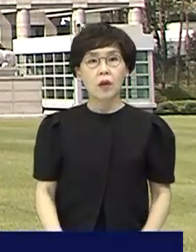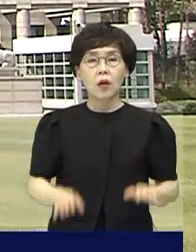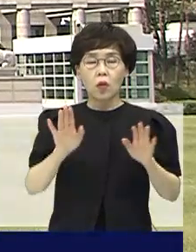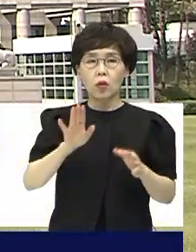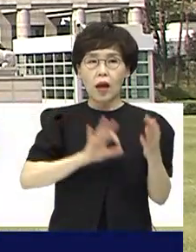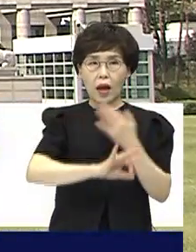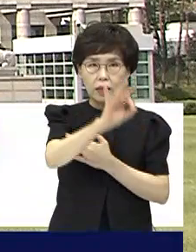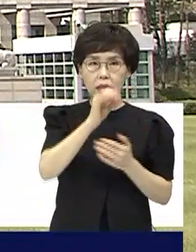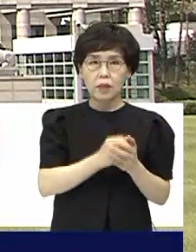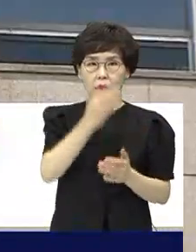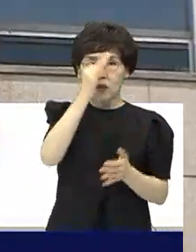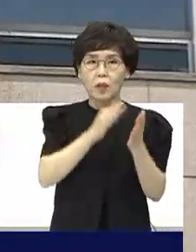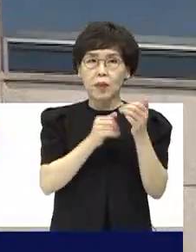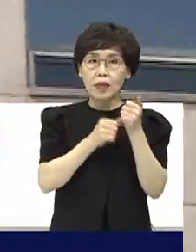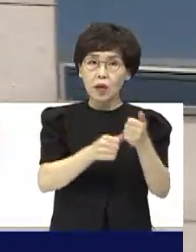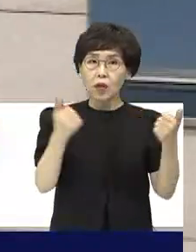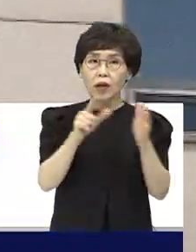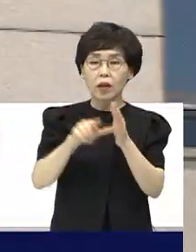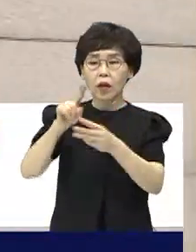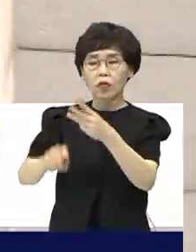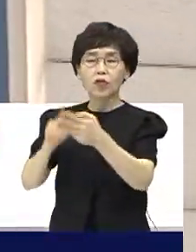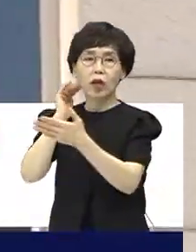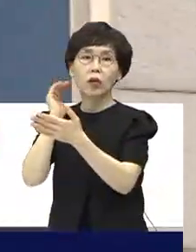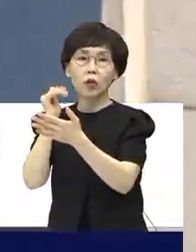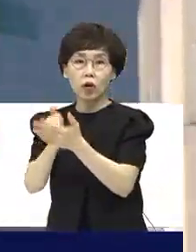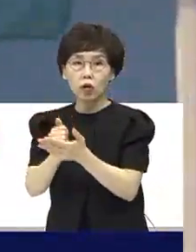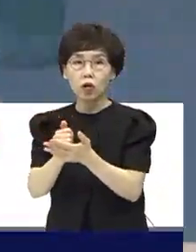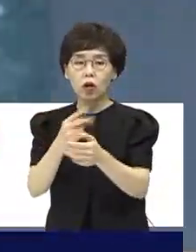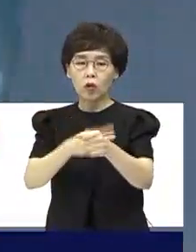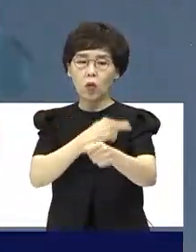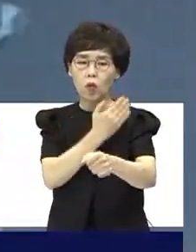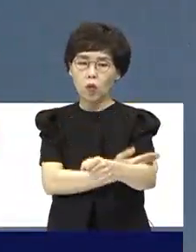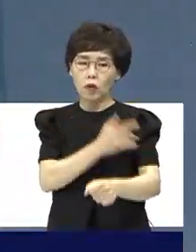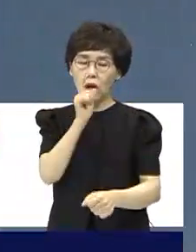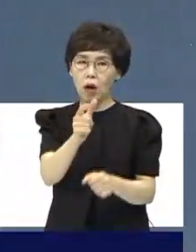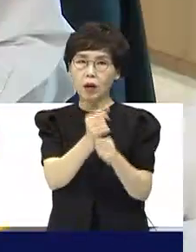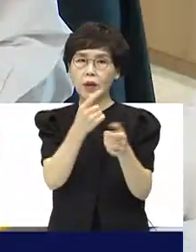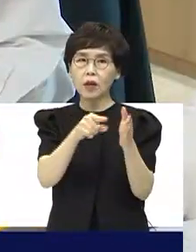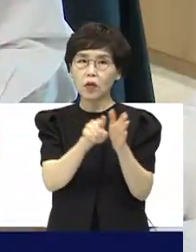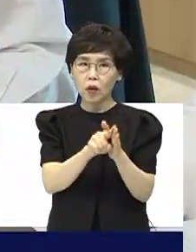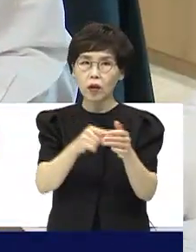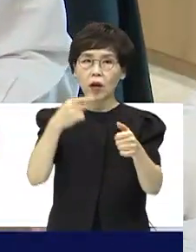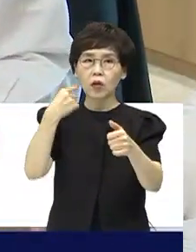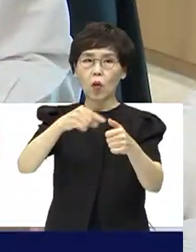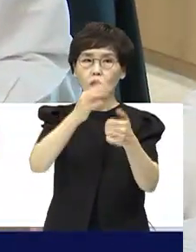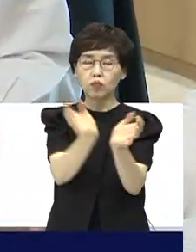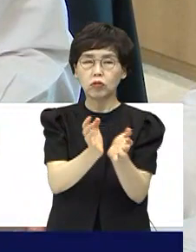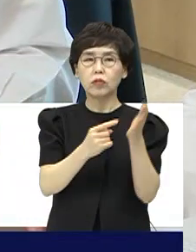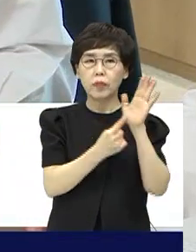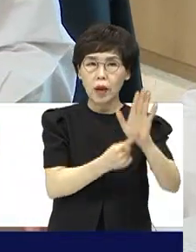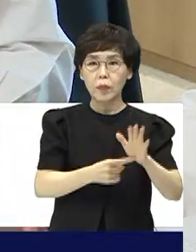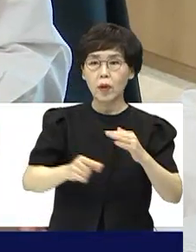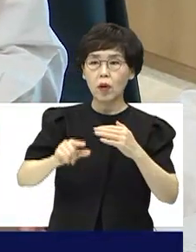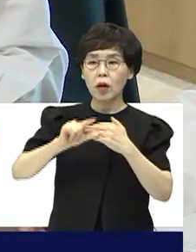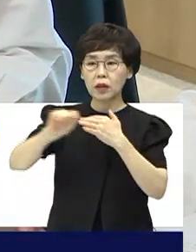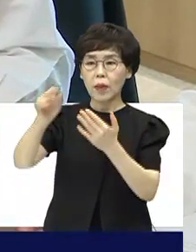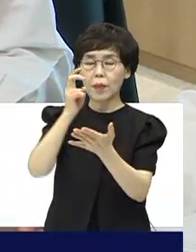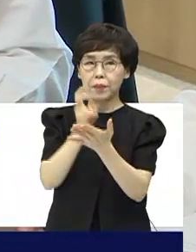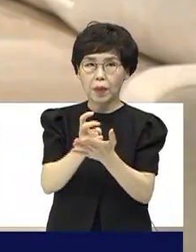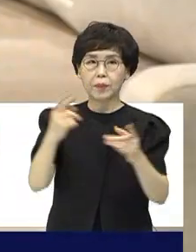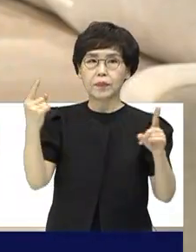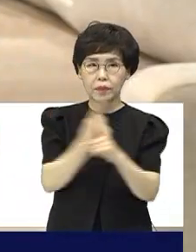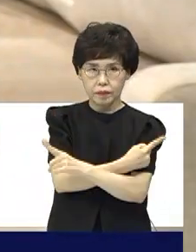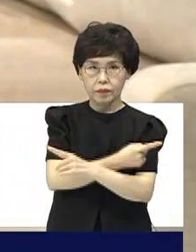오늘 오전 열린 수석비서관 회의에서 윤석열 대통령은 교권 강화와 관련한 교육부 고시 제정과 자치조례 개정 추진을